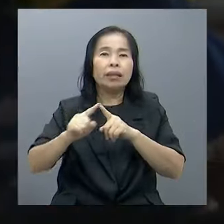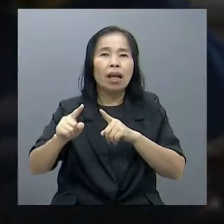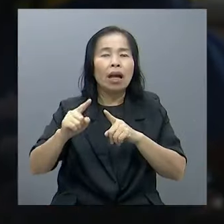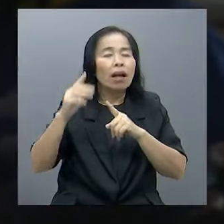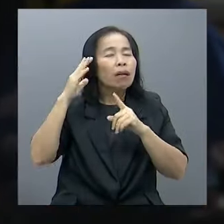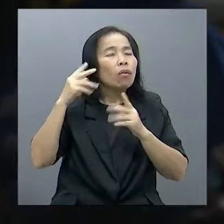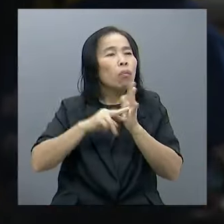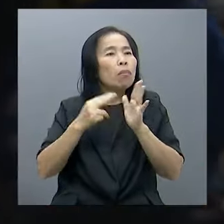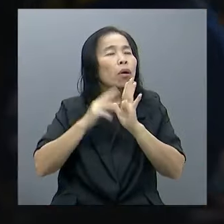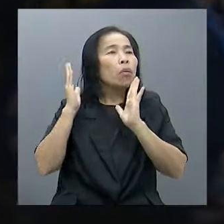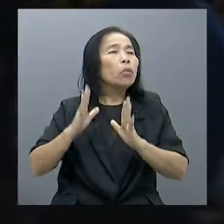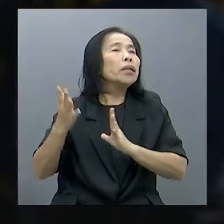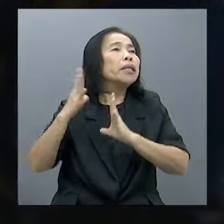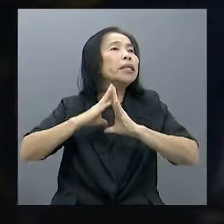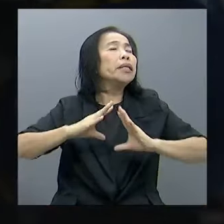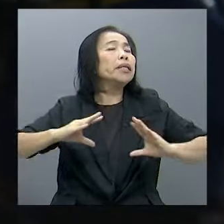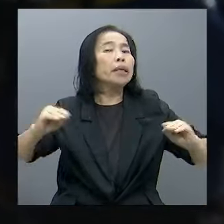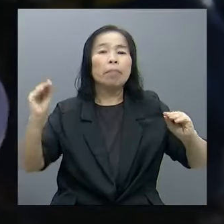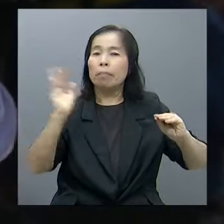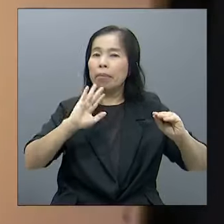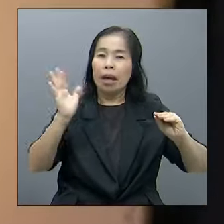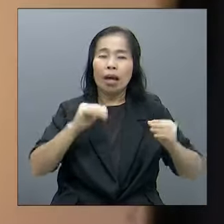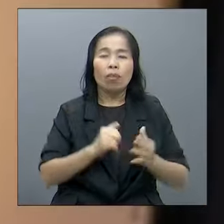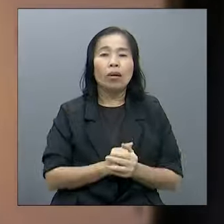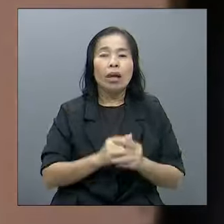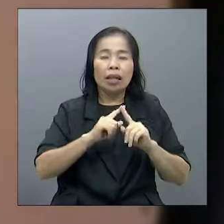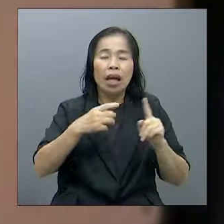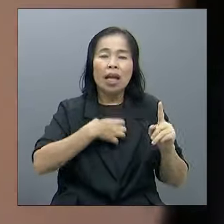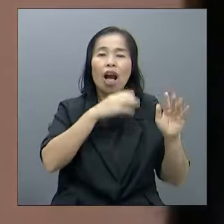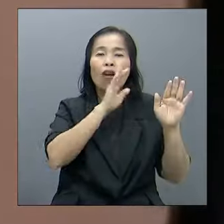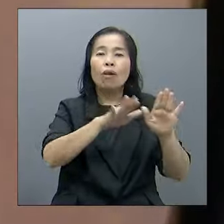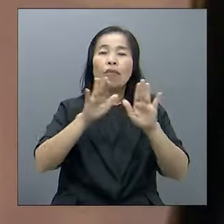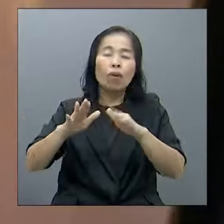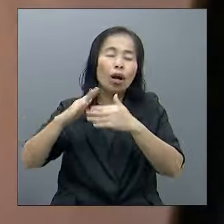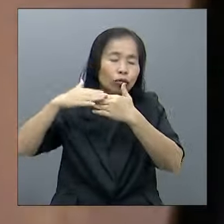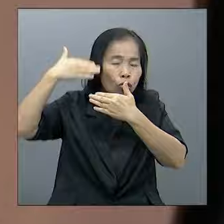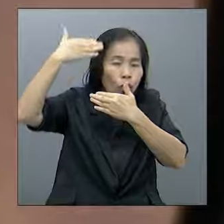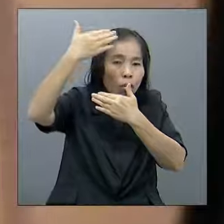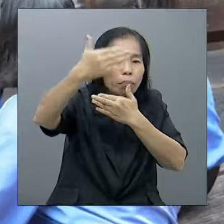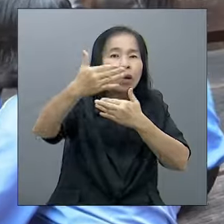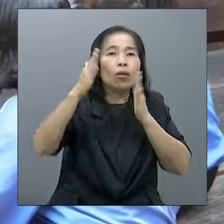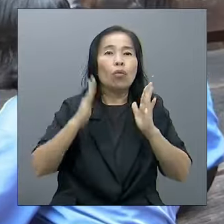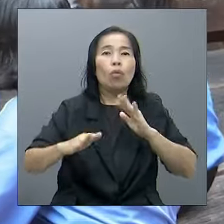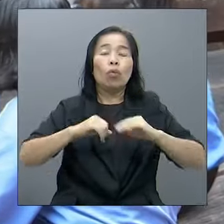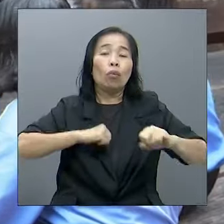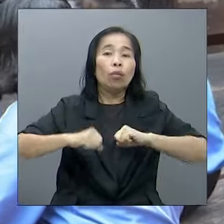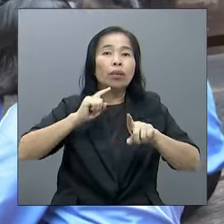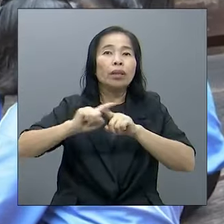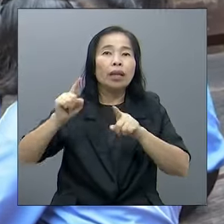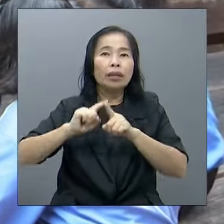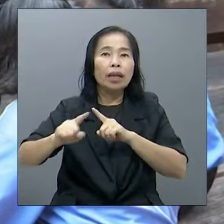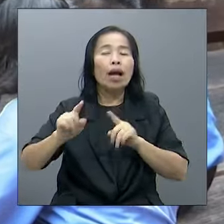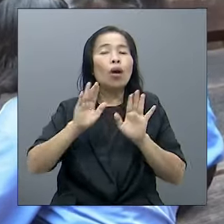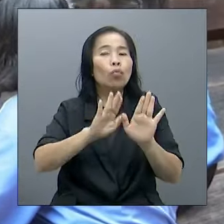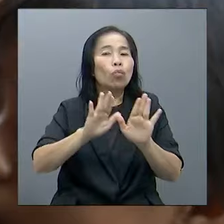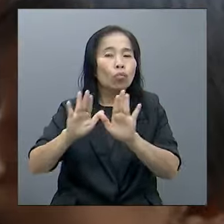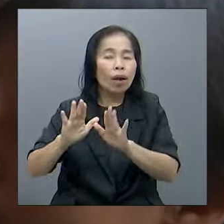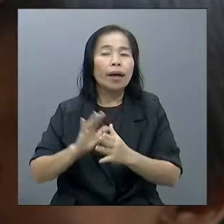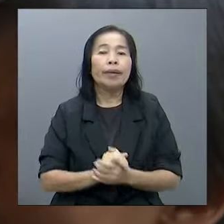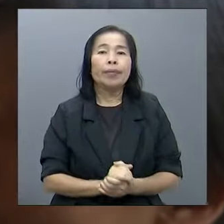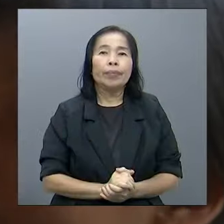กับคนในรุ่นปัจจุบันแต่ว่าอยากให้ฝากไปถึงคนรุ่นอนาคตด้วยความรู้เหล่านี้มันจะได้คงอยู่ตลอดไป